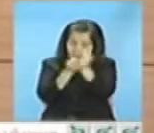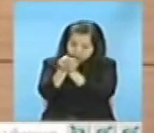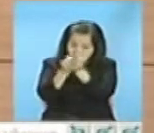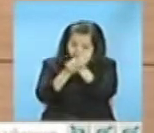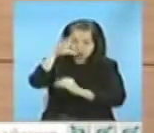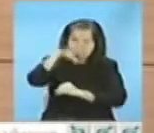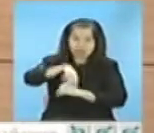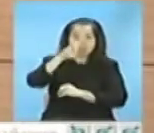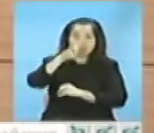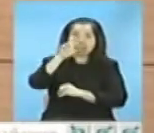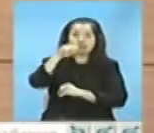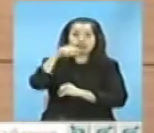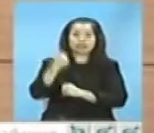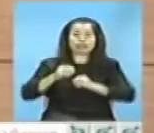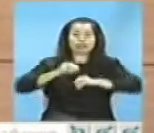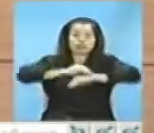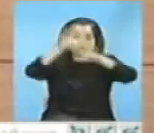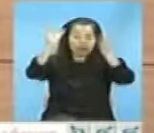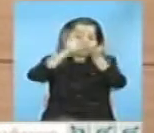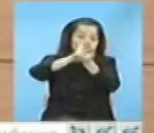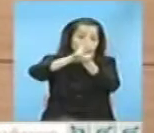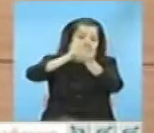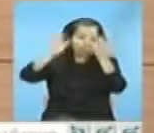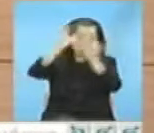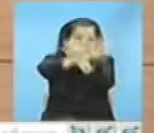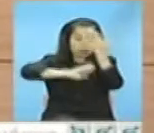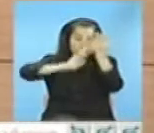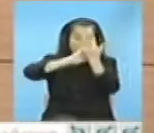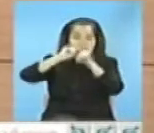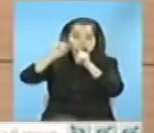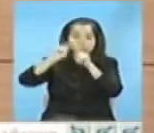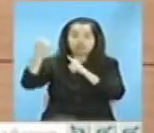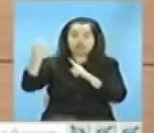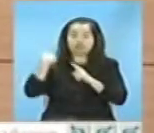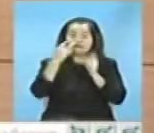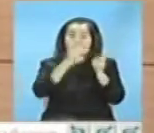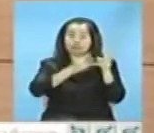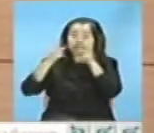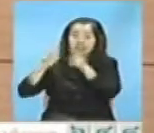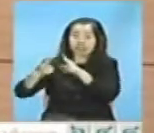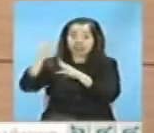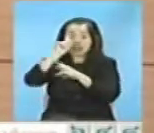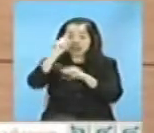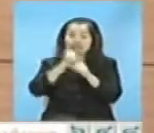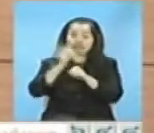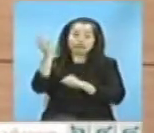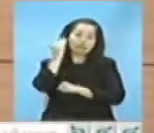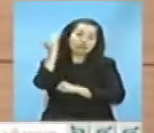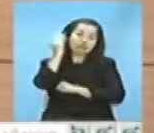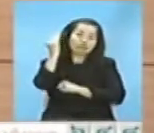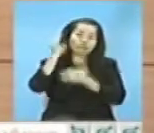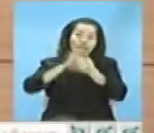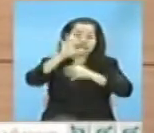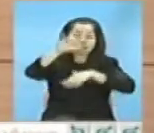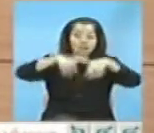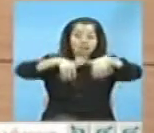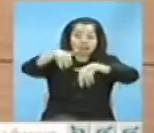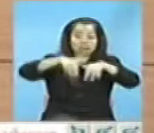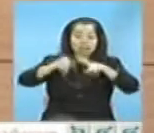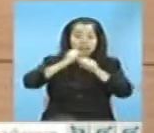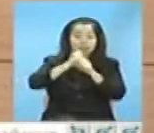แห่งนี้ถ่ายทอดโทรทัศน์ไปทั่วประเทศและเราสามารถจะมีกระบวนการในการที่จะรับฟังความเห็นของประชาชนได้ทุก